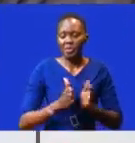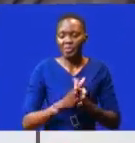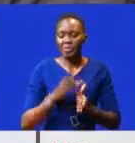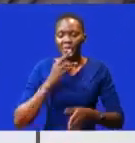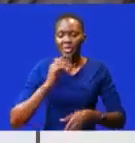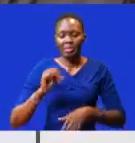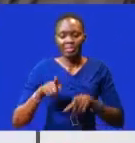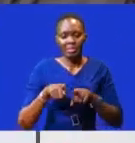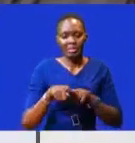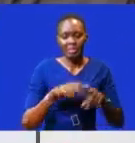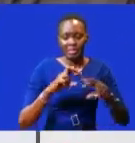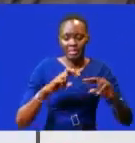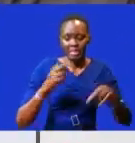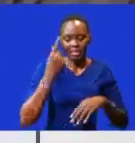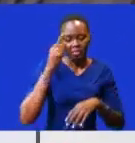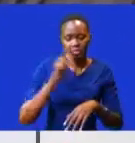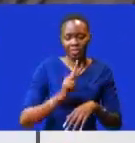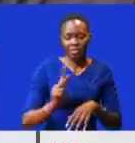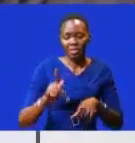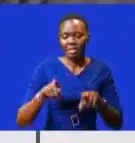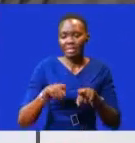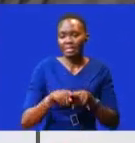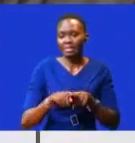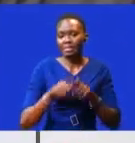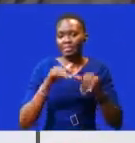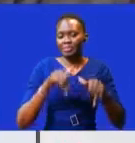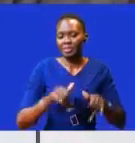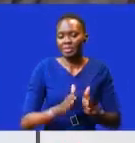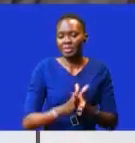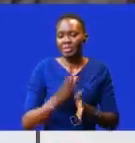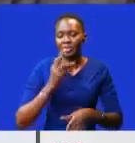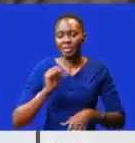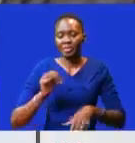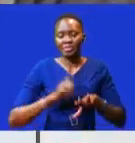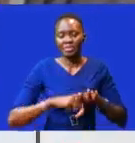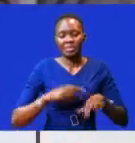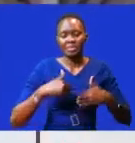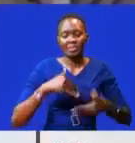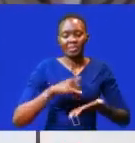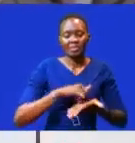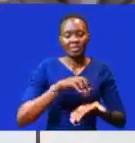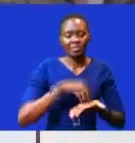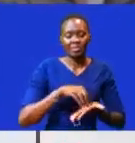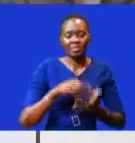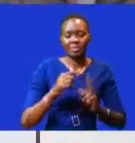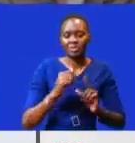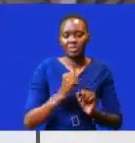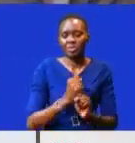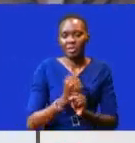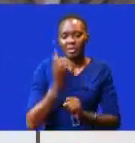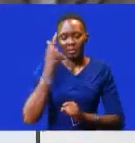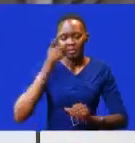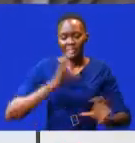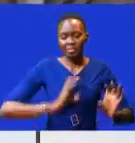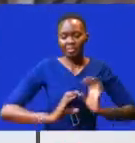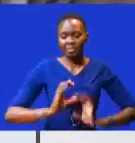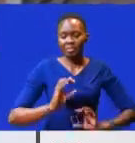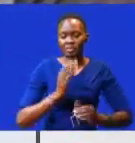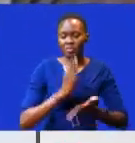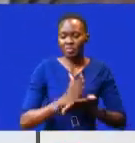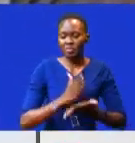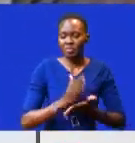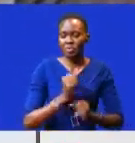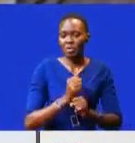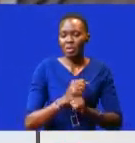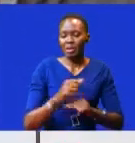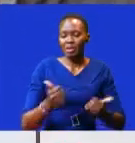kanwa manyo Kenya Kwanza ni tukinobedo kode ka koro osemiye kendo thuolo mondo omed tiyo ne jopiny tadier osebedo kotiyo ne jopiny